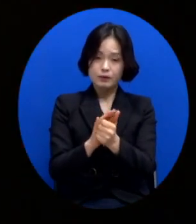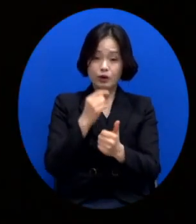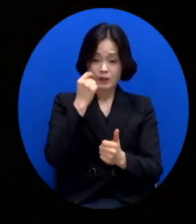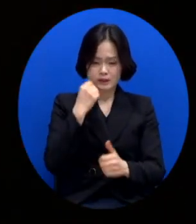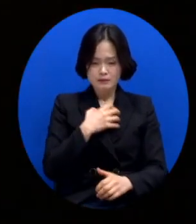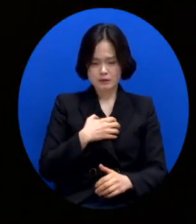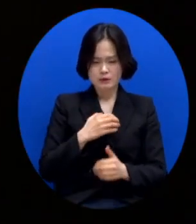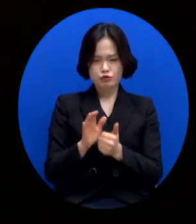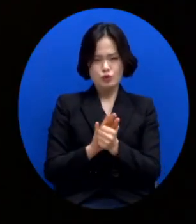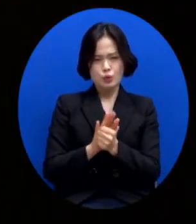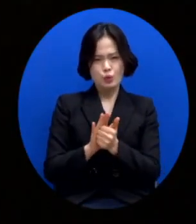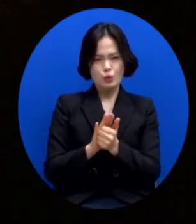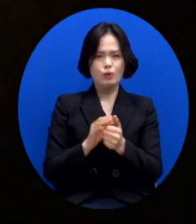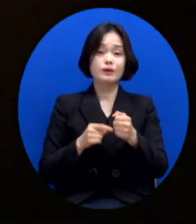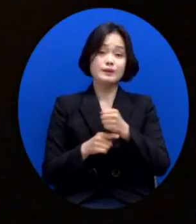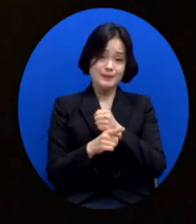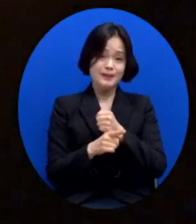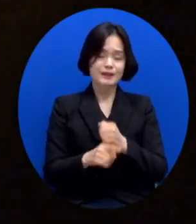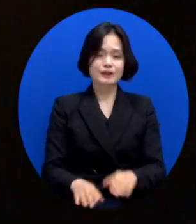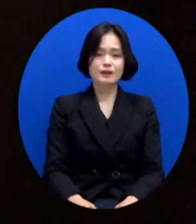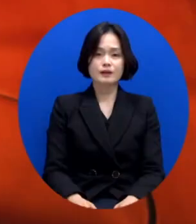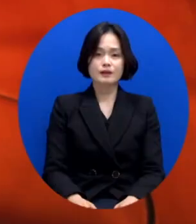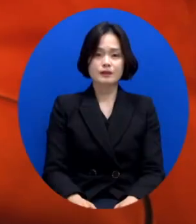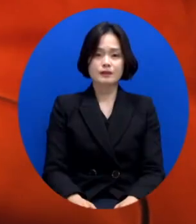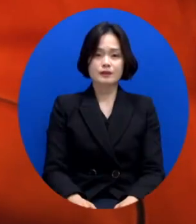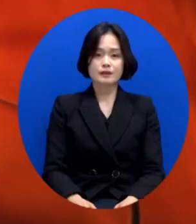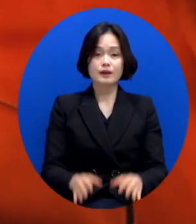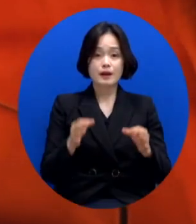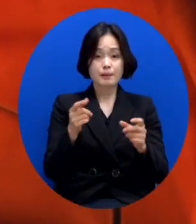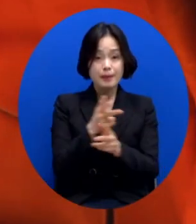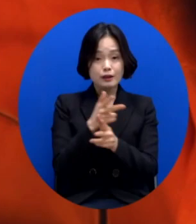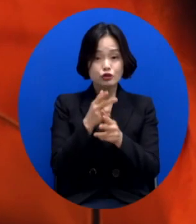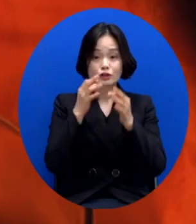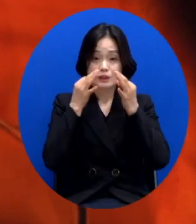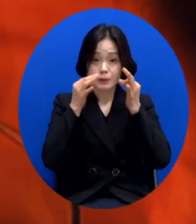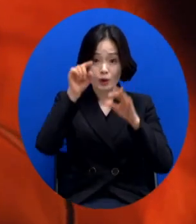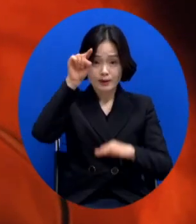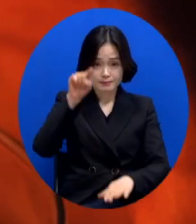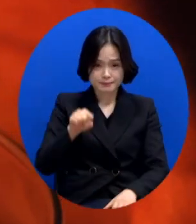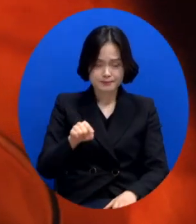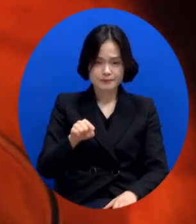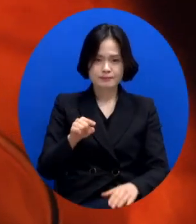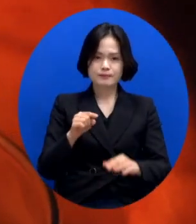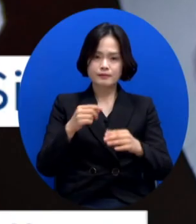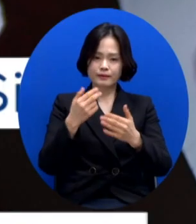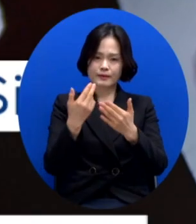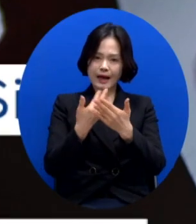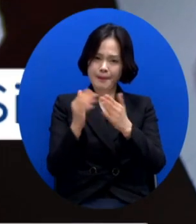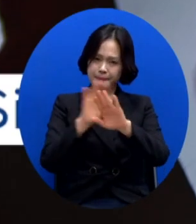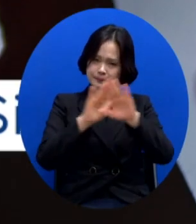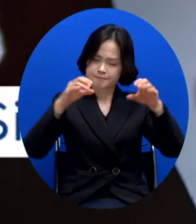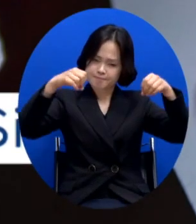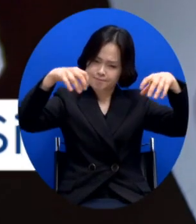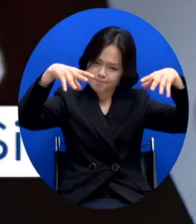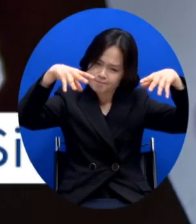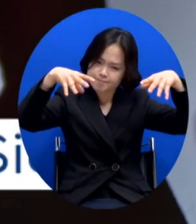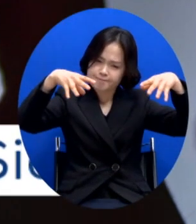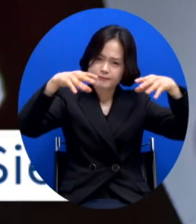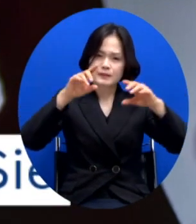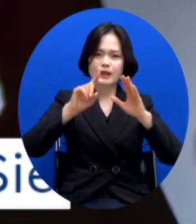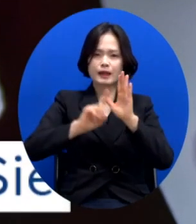상징합니다 도려 개신교의 는 매주 금요일 저녁 집집마다 세상을 향한 자던 불빛을 비춰 주기를